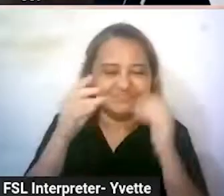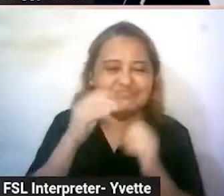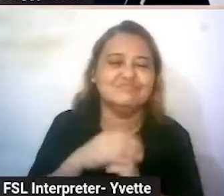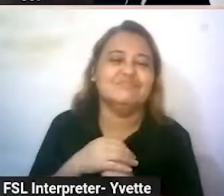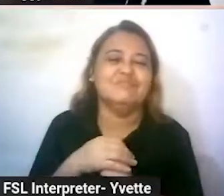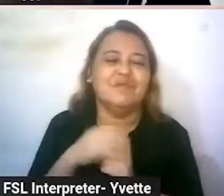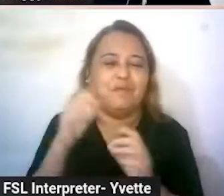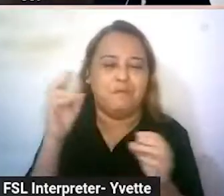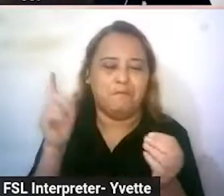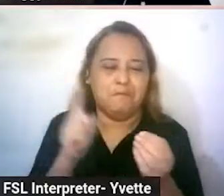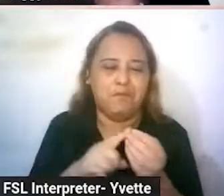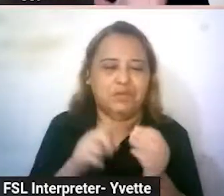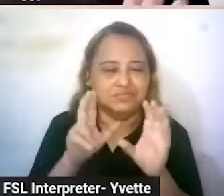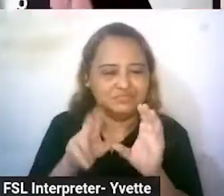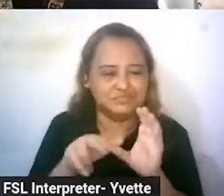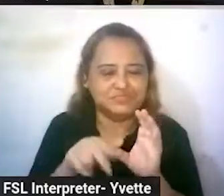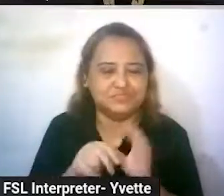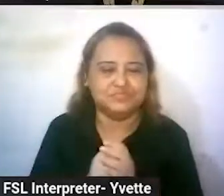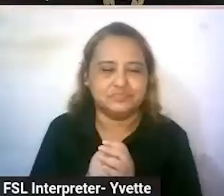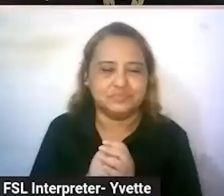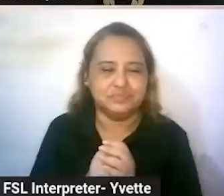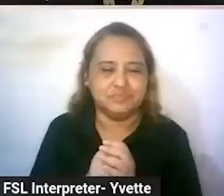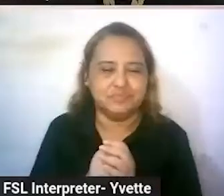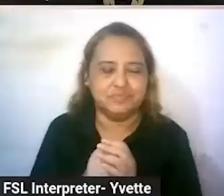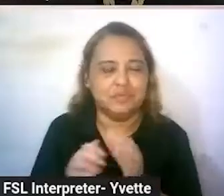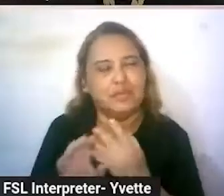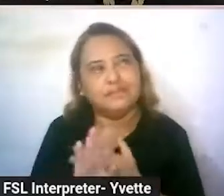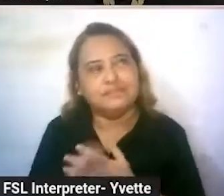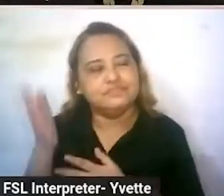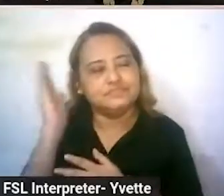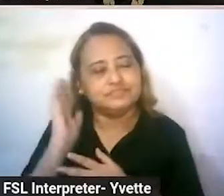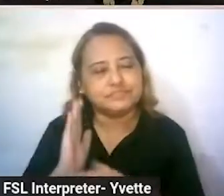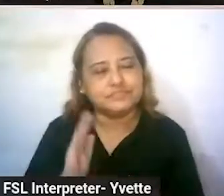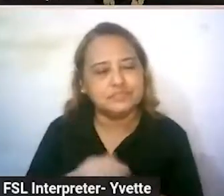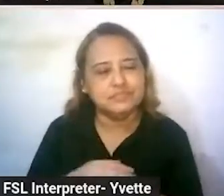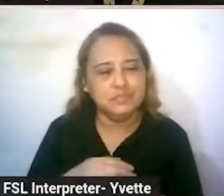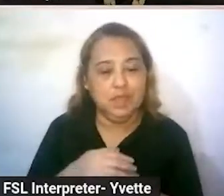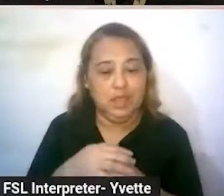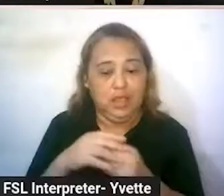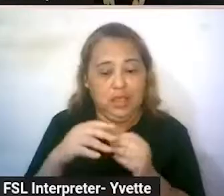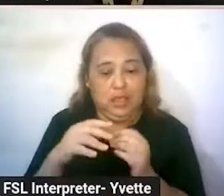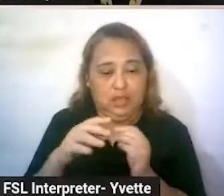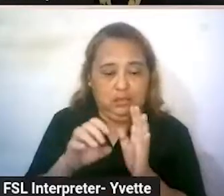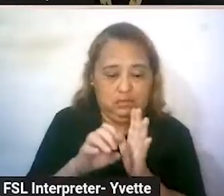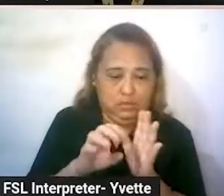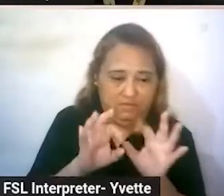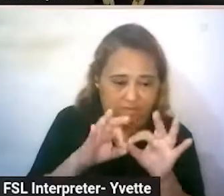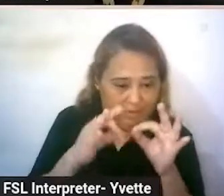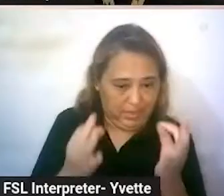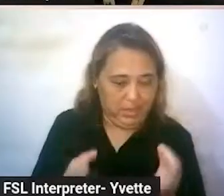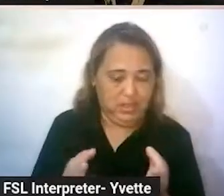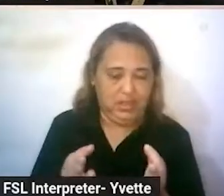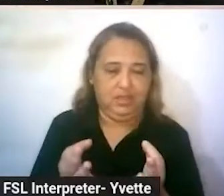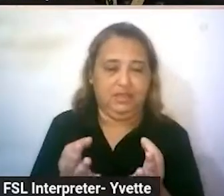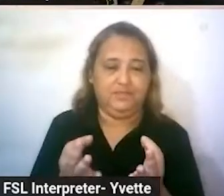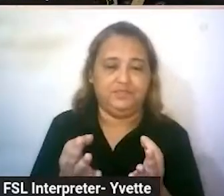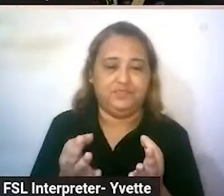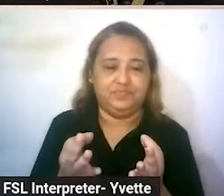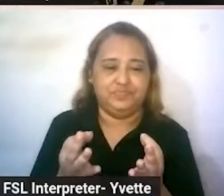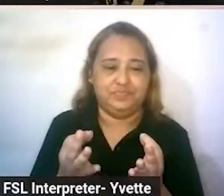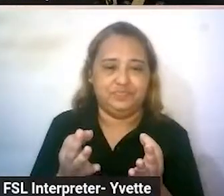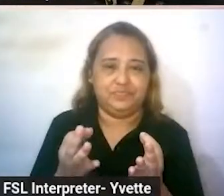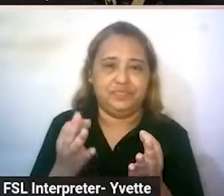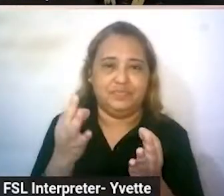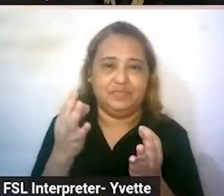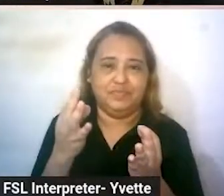Mon, going back ano dun sa onset, kasi ikaw, syempre di ba family yan? So family, yung PAD,